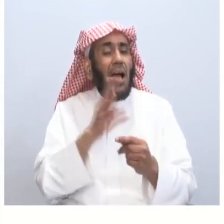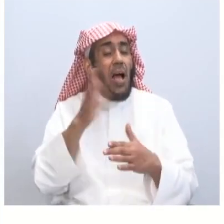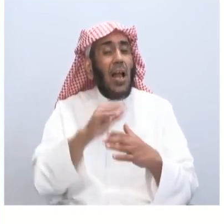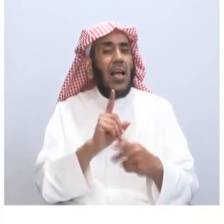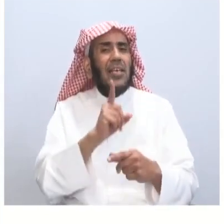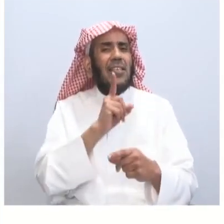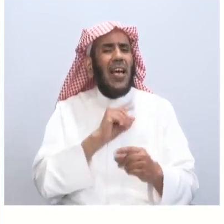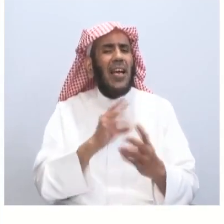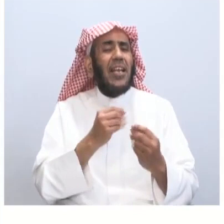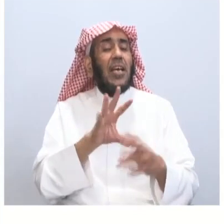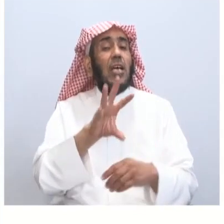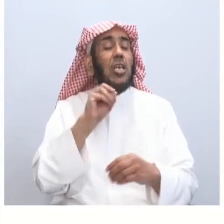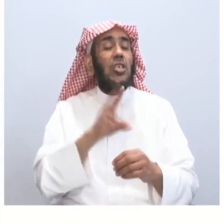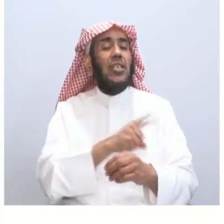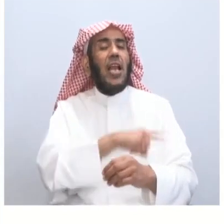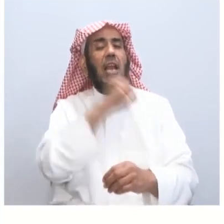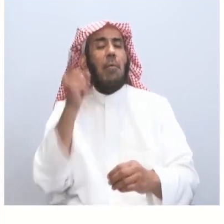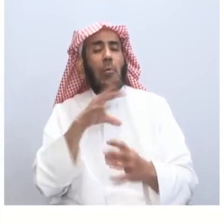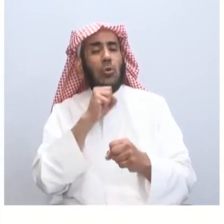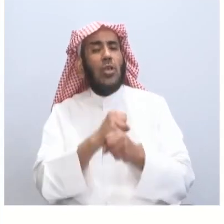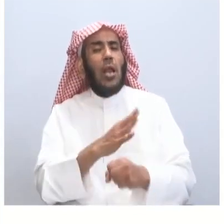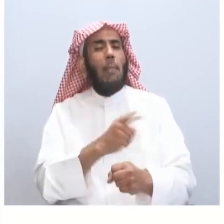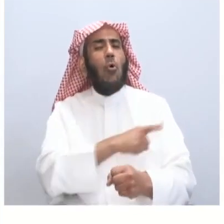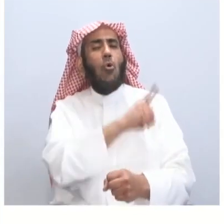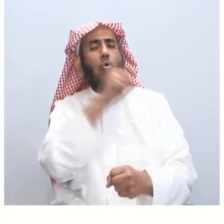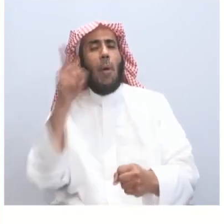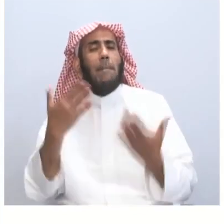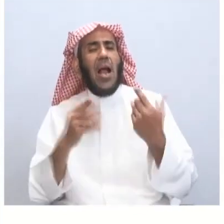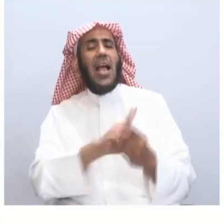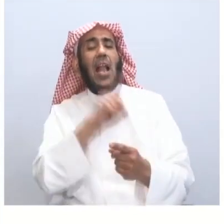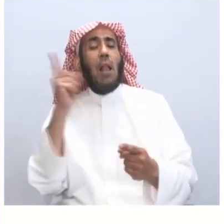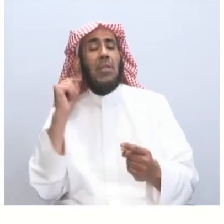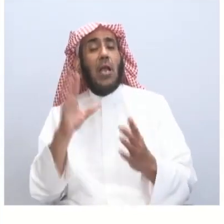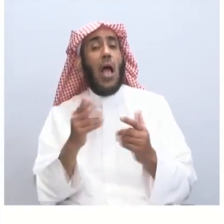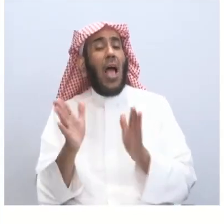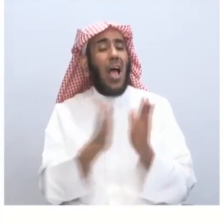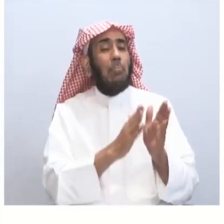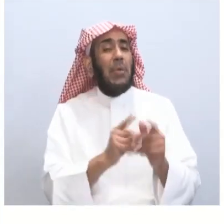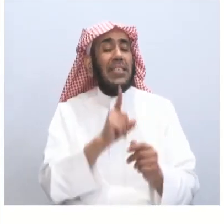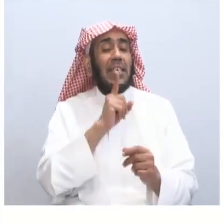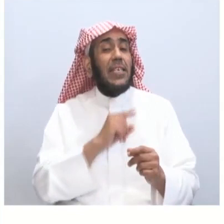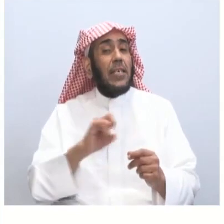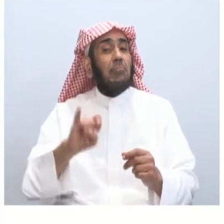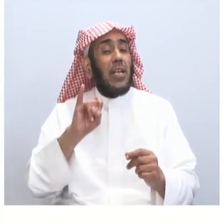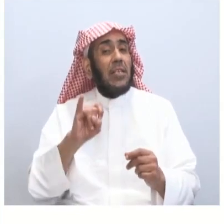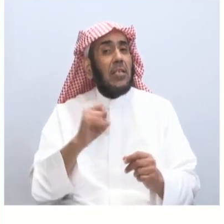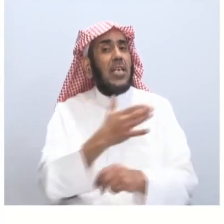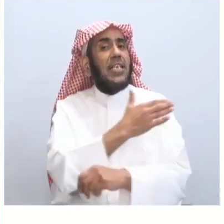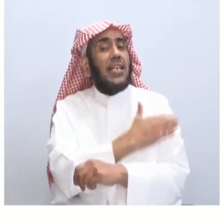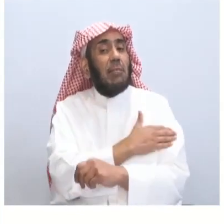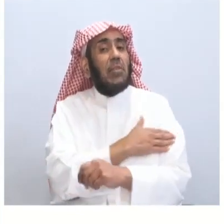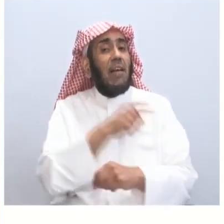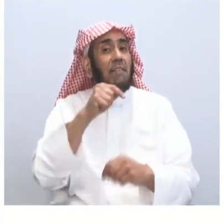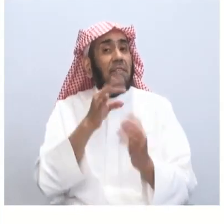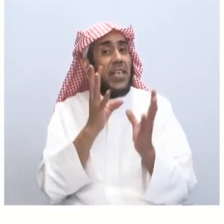النبي محمد صلى الله عليه وسلم هذا التاريخ الهجري اما التاريخ الميلادي يعتمد